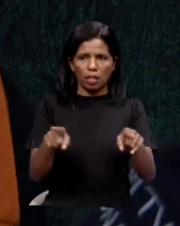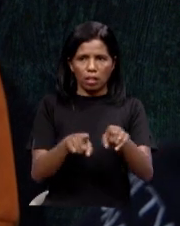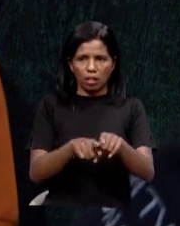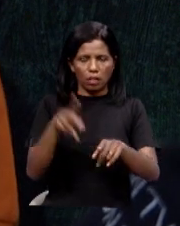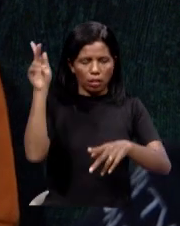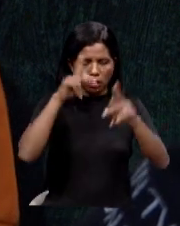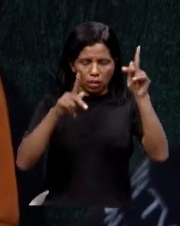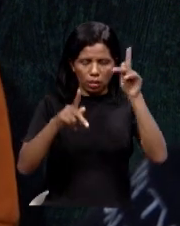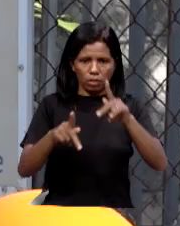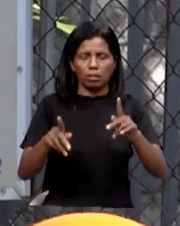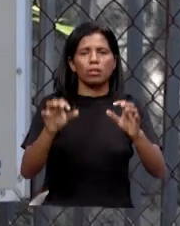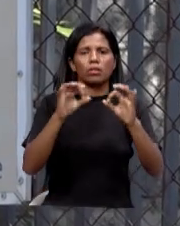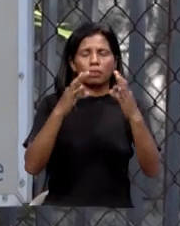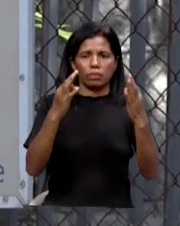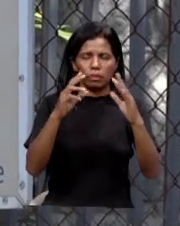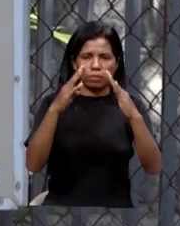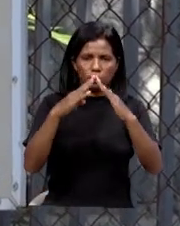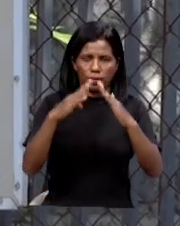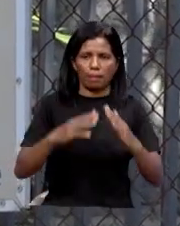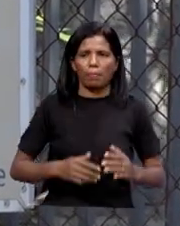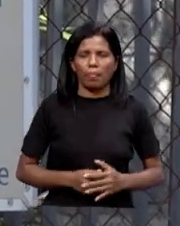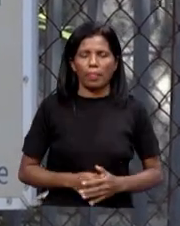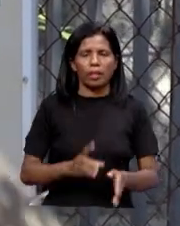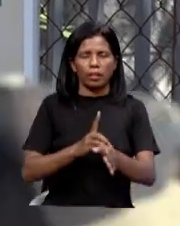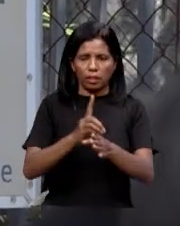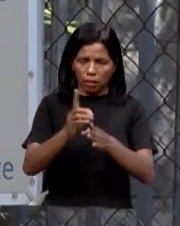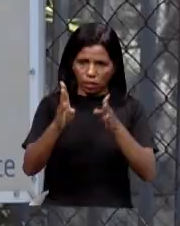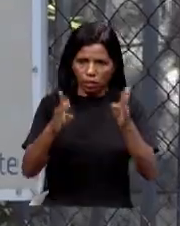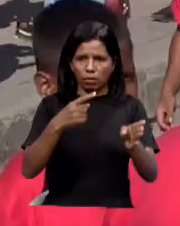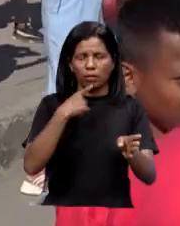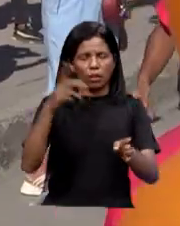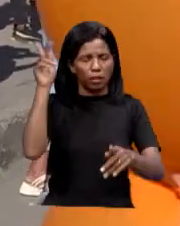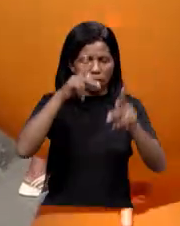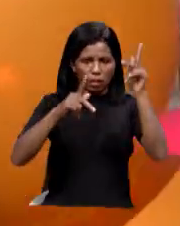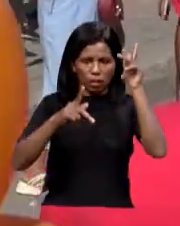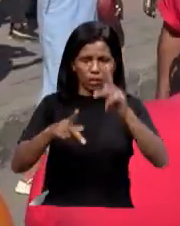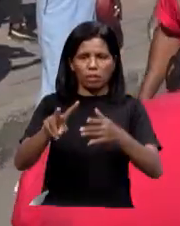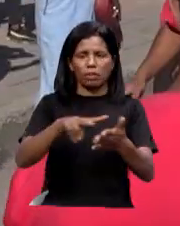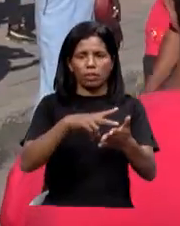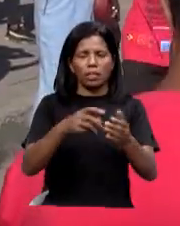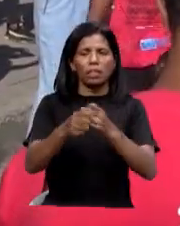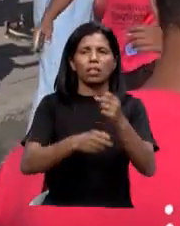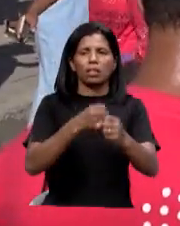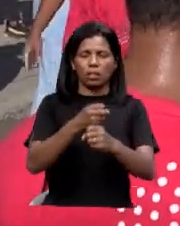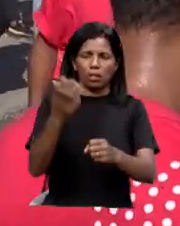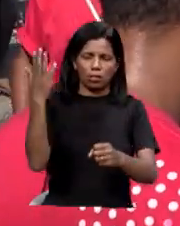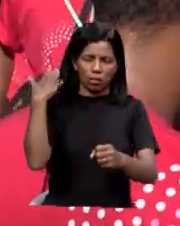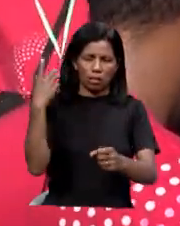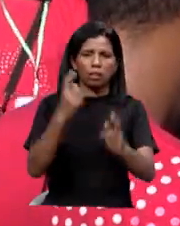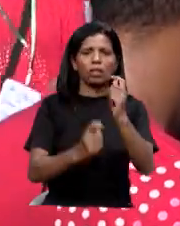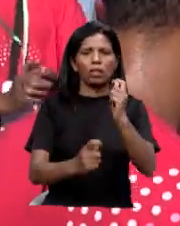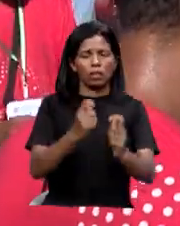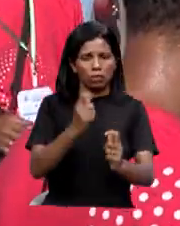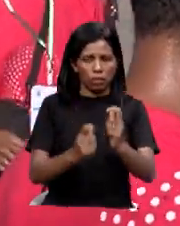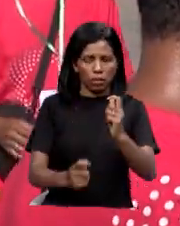kasu violensia domestika. Diretora Alfela ne haktuir kasu violensia domestika tinang kotuk nian nebe tribunal